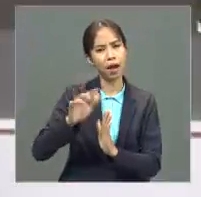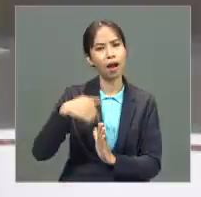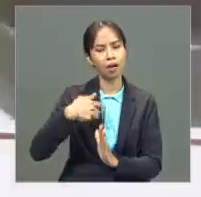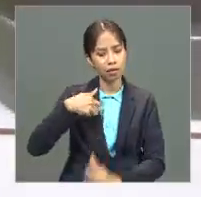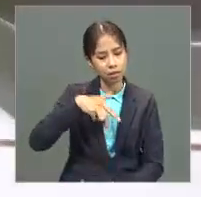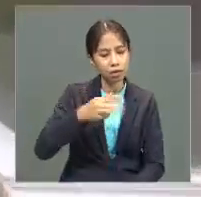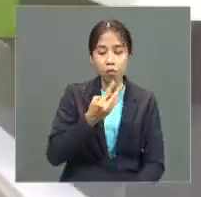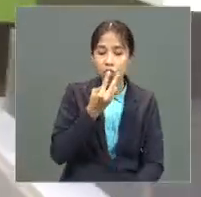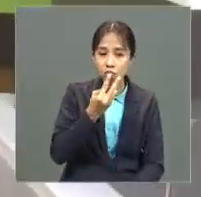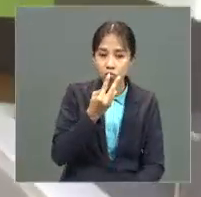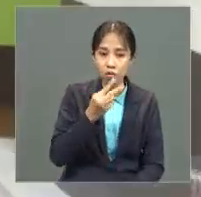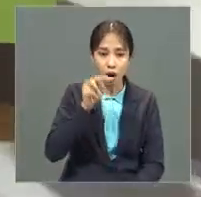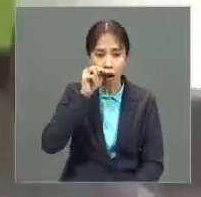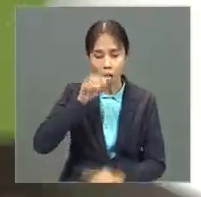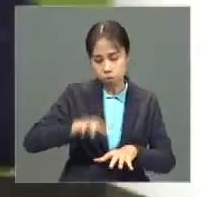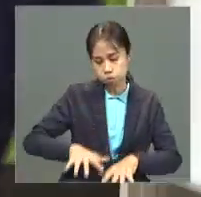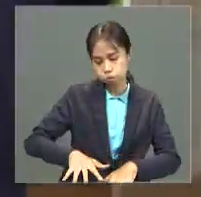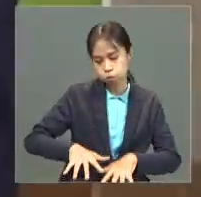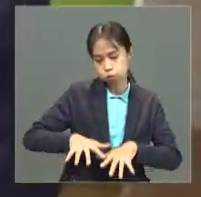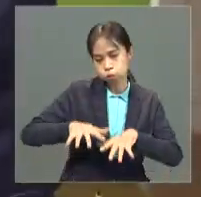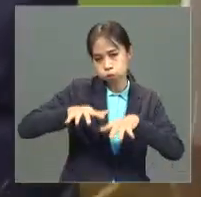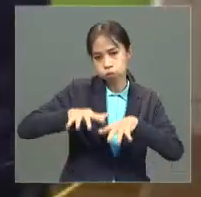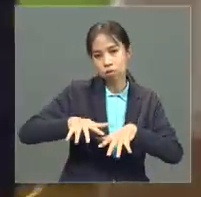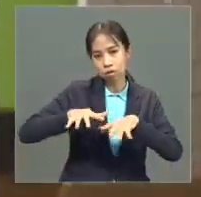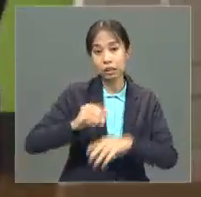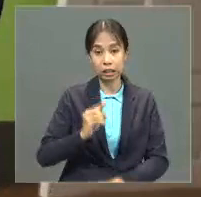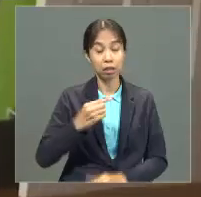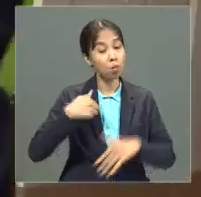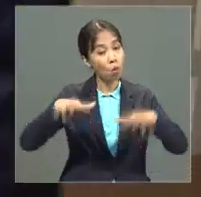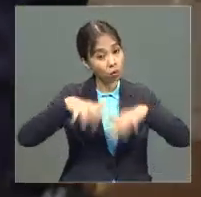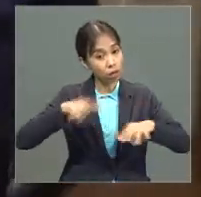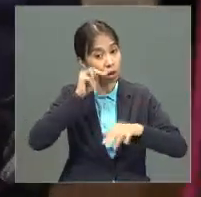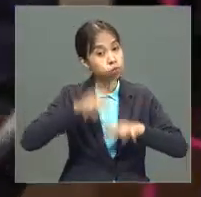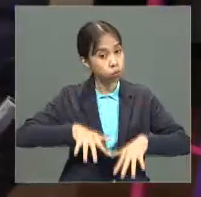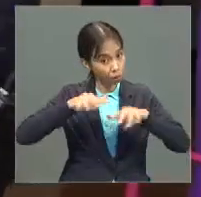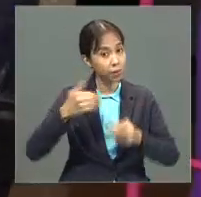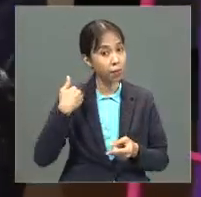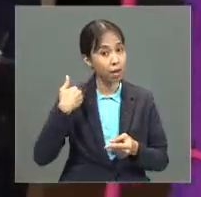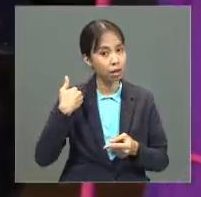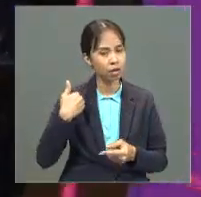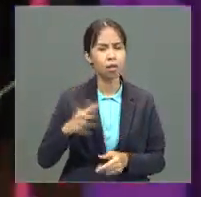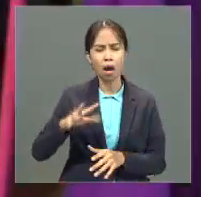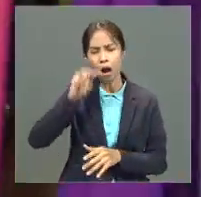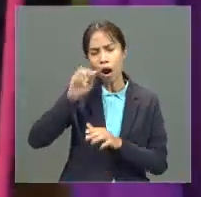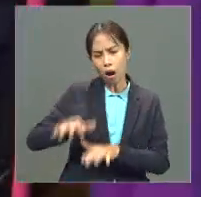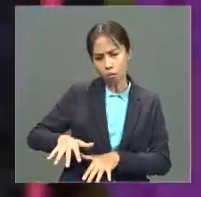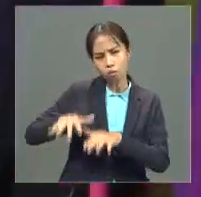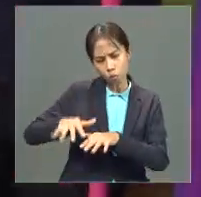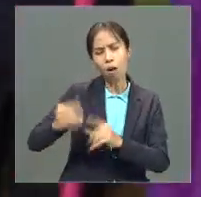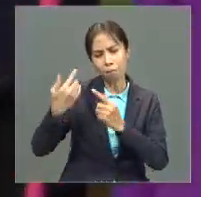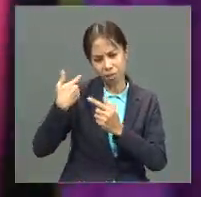าสเดินเข้าไปนะครับน้ำท่วมที่นี่ค่อนข้างมากคือปกติที่นี่จะท่วมไหมคร ับ ปกติท่วมแต่ไม่เยอะถึงขนา